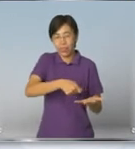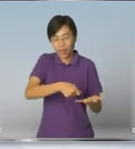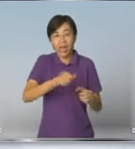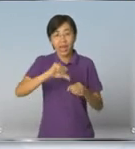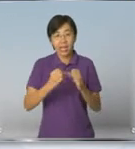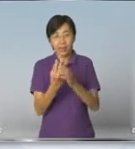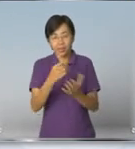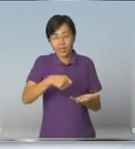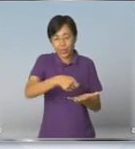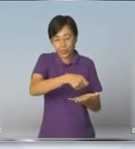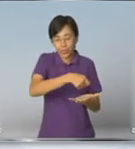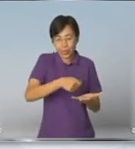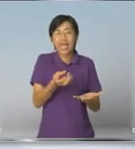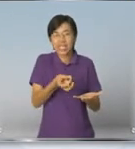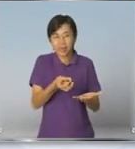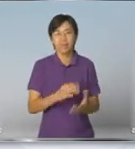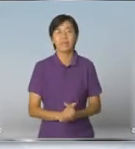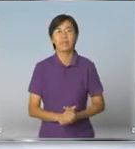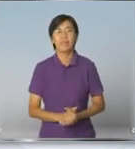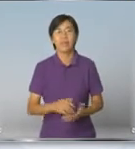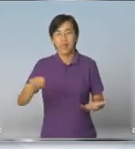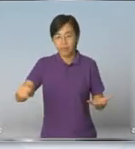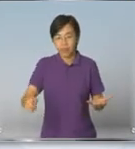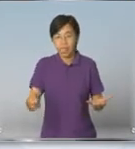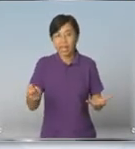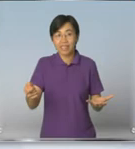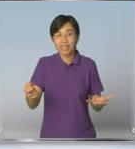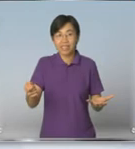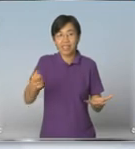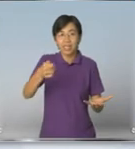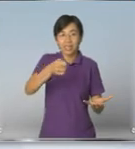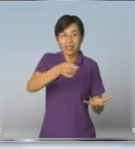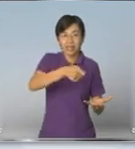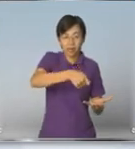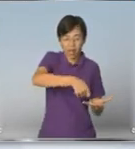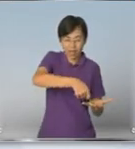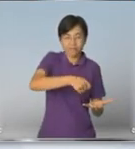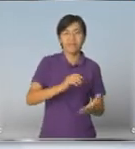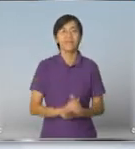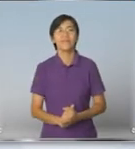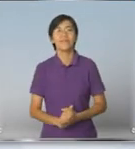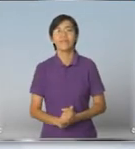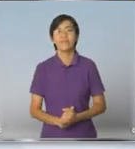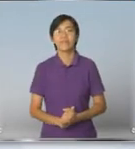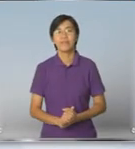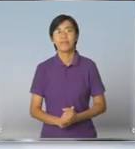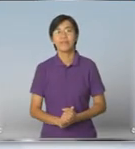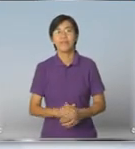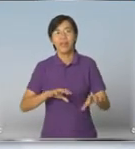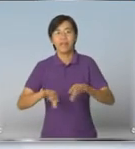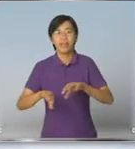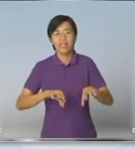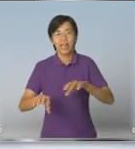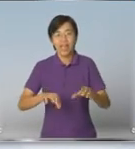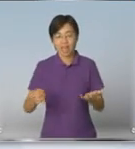ชนิดนี้ก็มีน้ำมันสักเล็กน้อย ครับตักขึ้น หลังจากนี้เดี๋ยวเราจะนำมาจัด